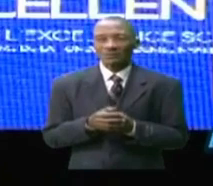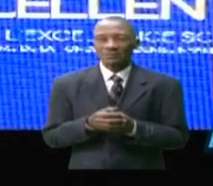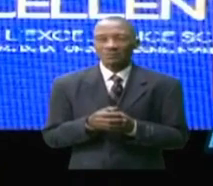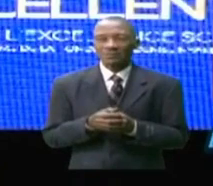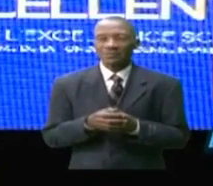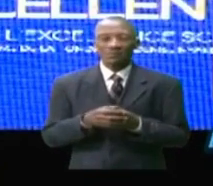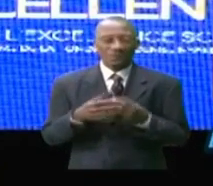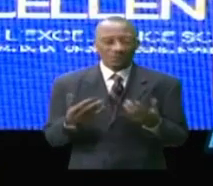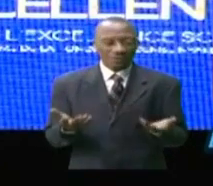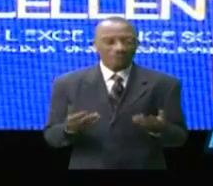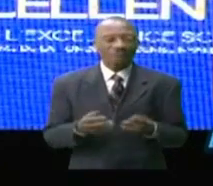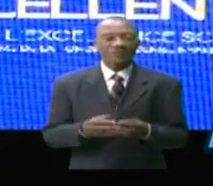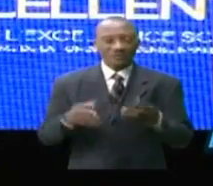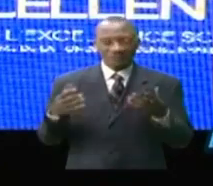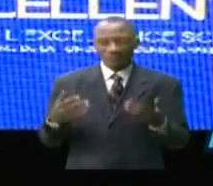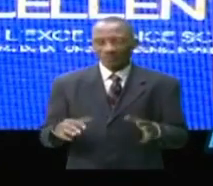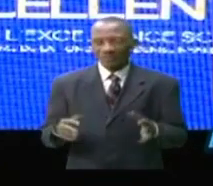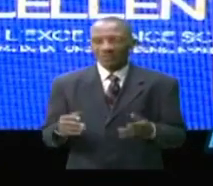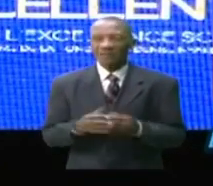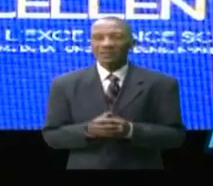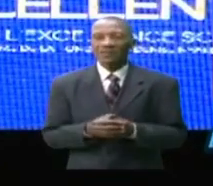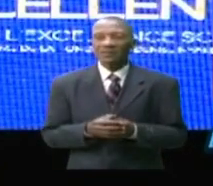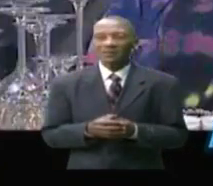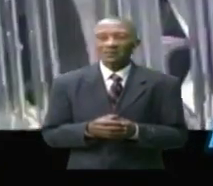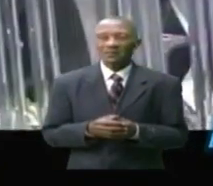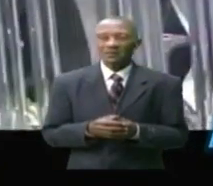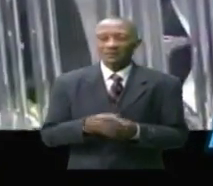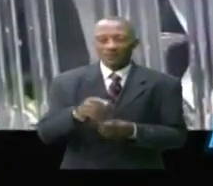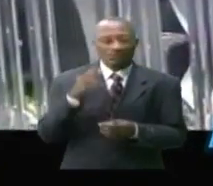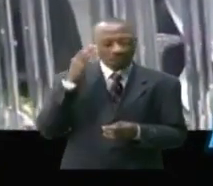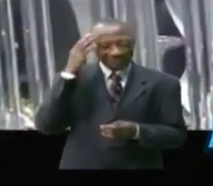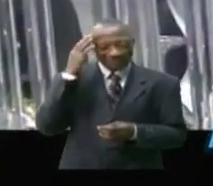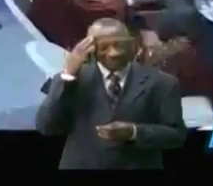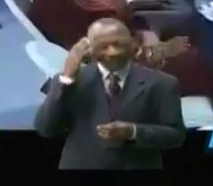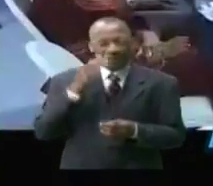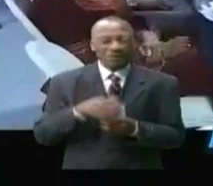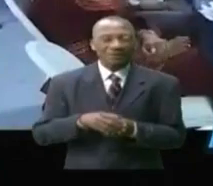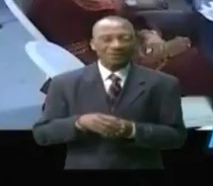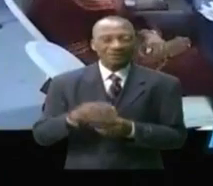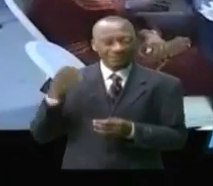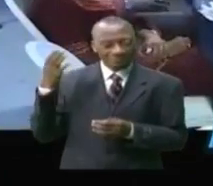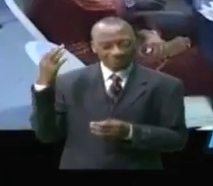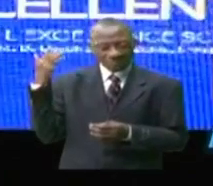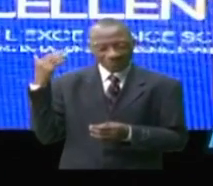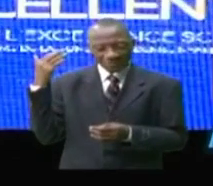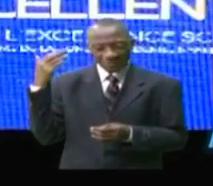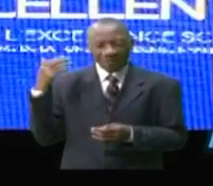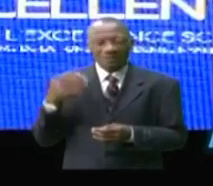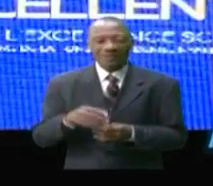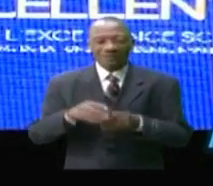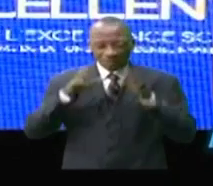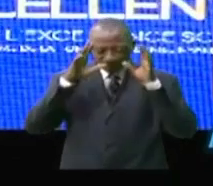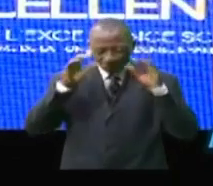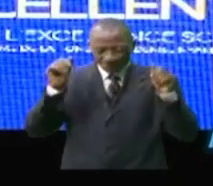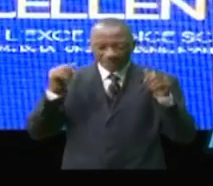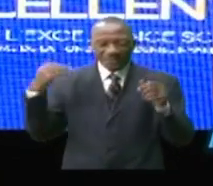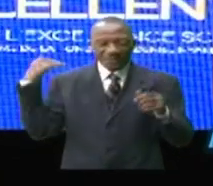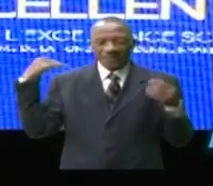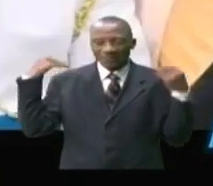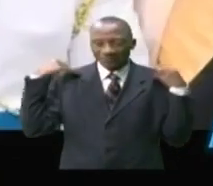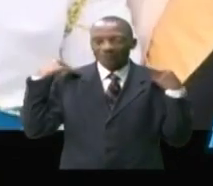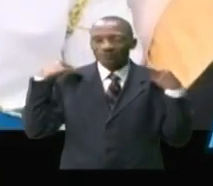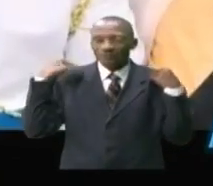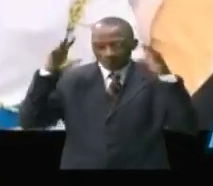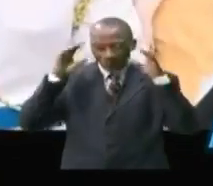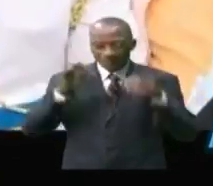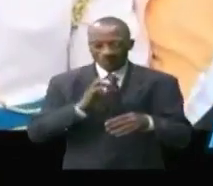Une manifestation présidée par le chef de l'État à l'initiative de la fondation Denis Nyakeru Tshisekedi le 12 août